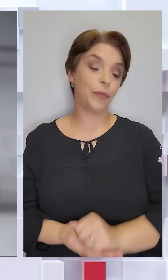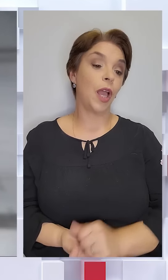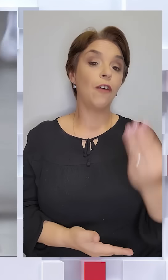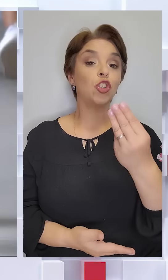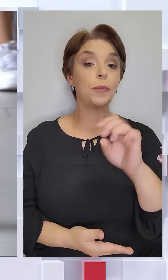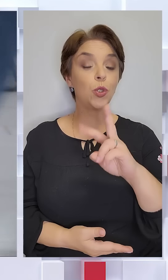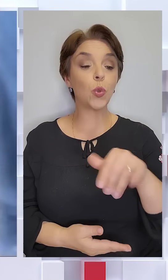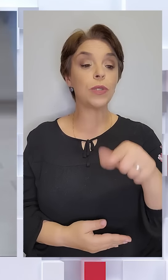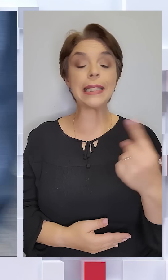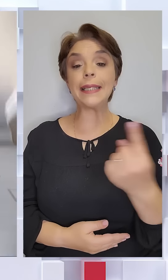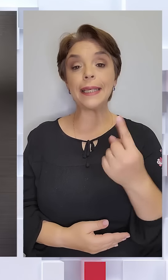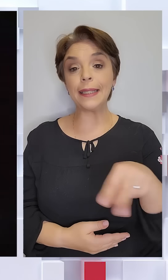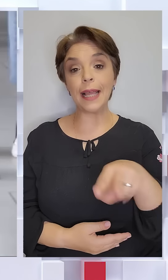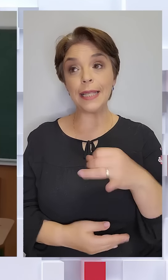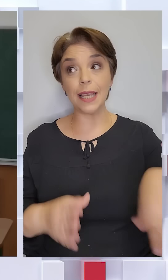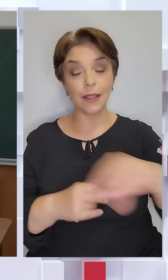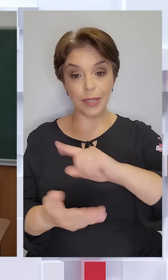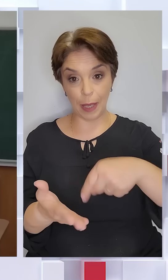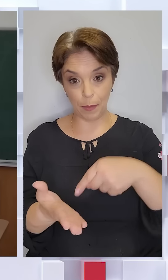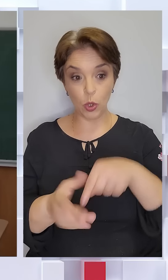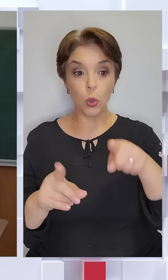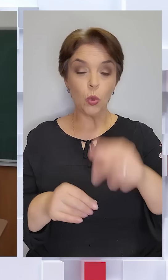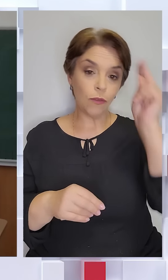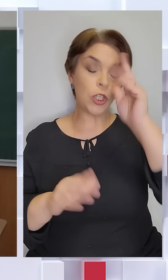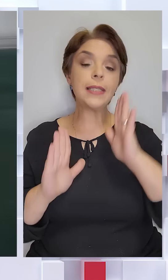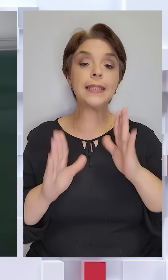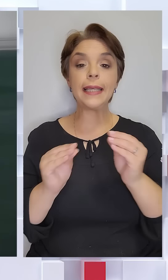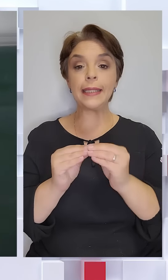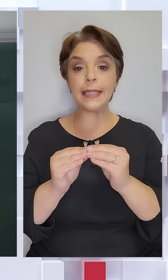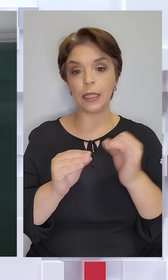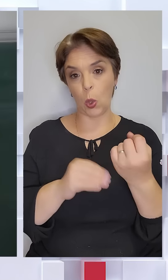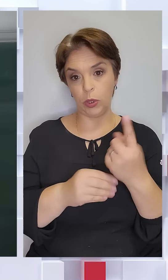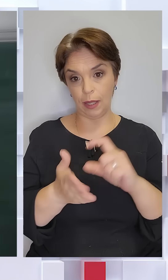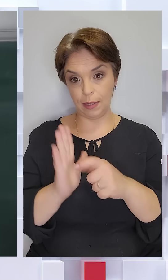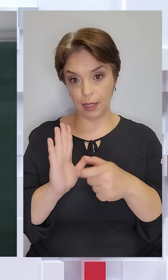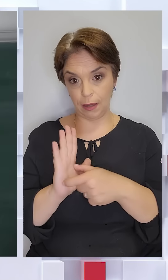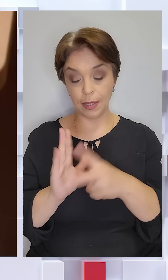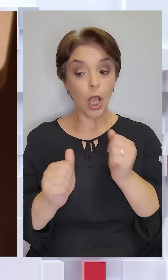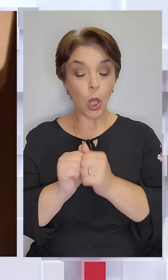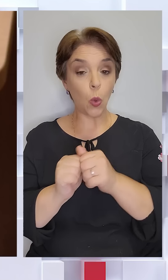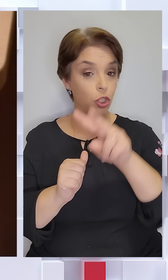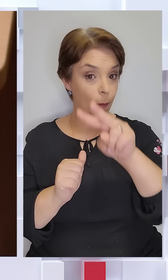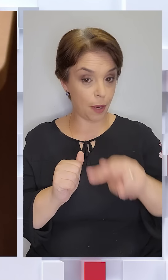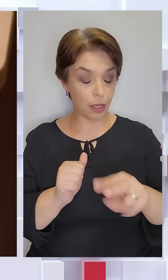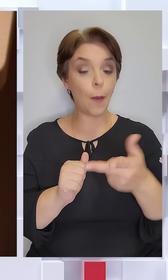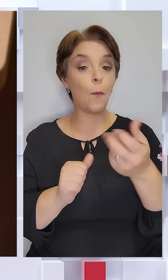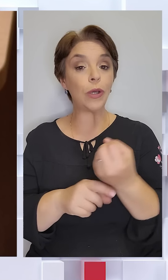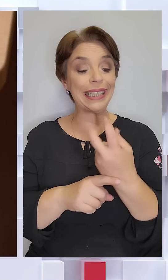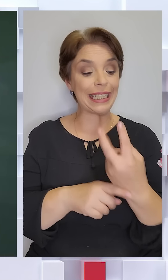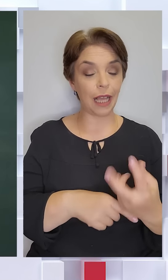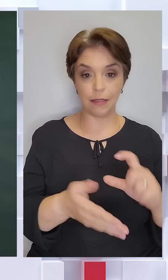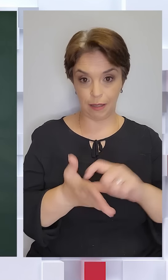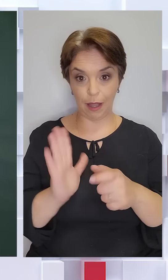У Шептицькому це єдиний ліцей на все місто. Тут вчаться тільки 10 та 11 класи і на кожній паралелі по